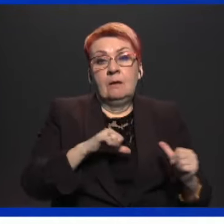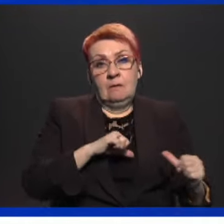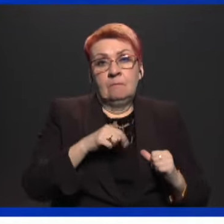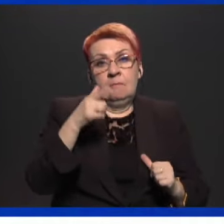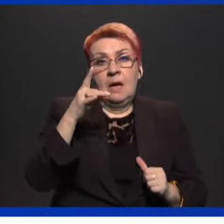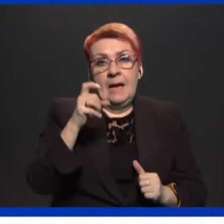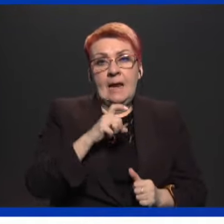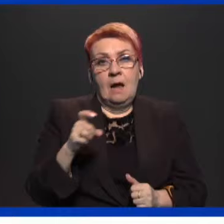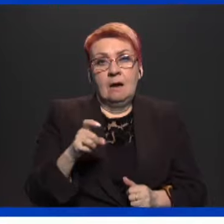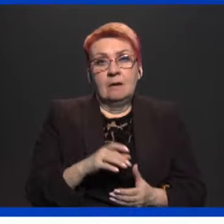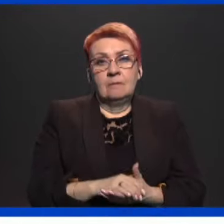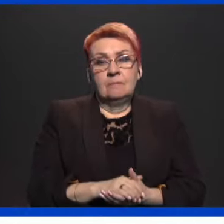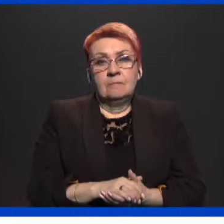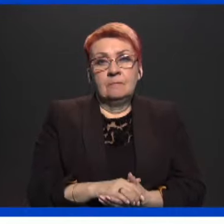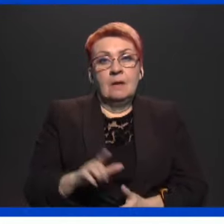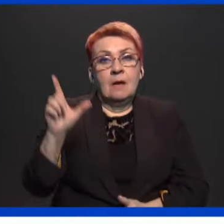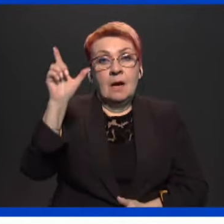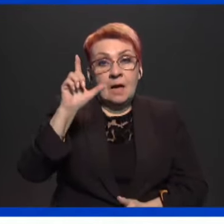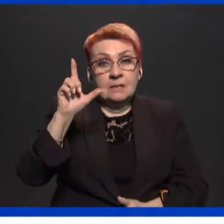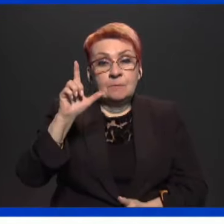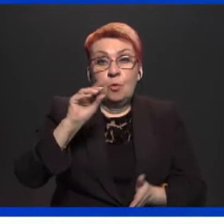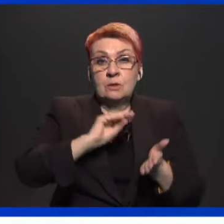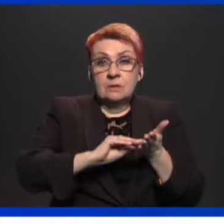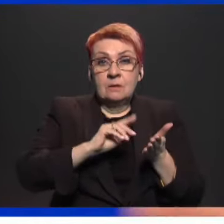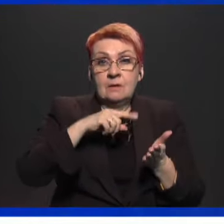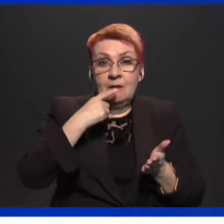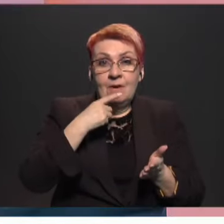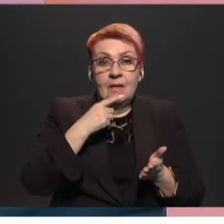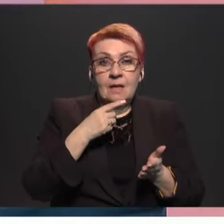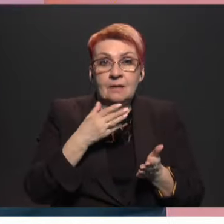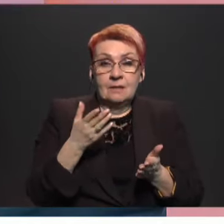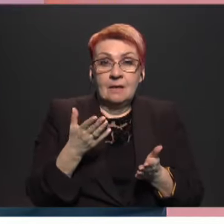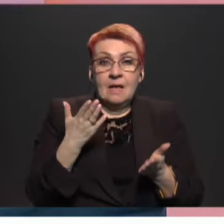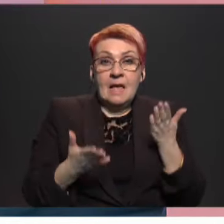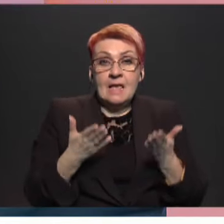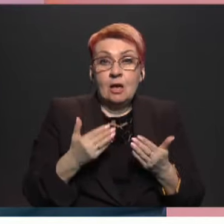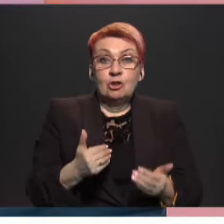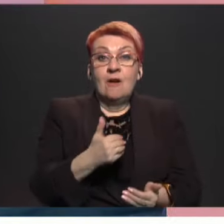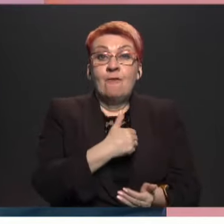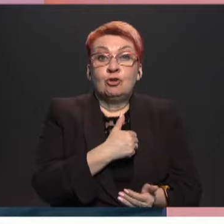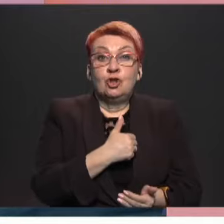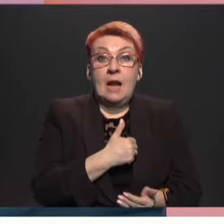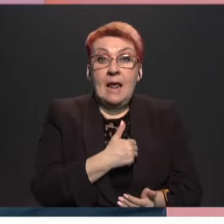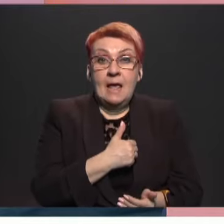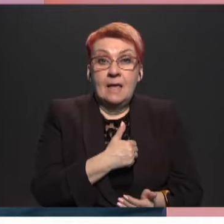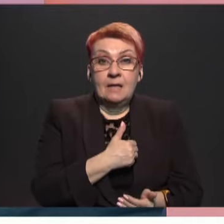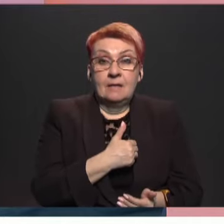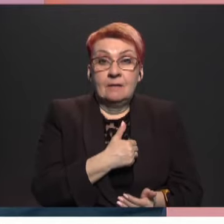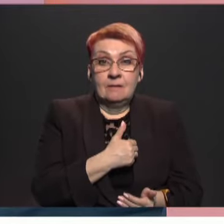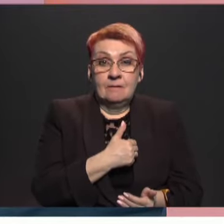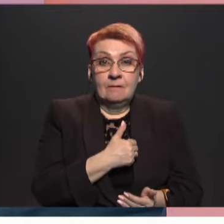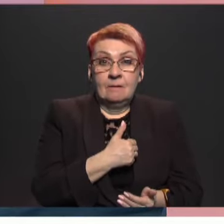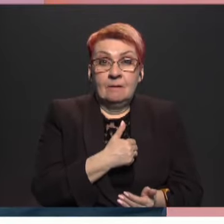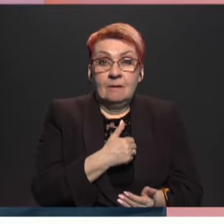что Господь нам говорит о том, что и же вожделеет, тот уже совершает любодеяние в сердце